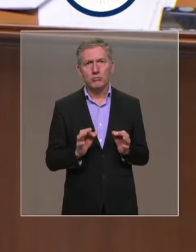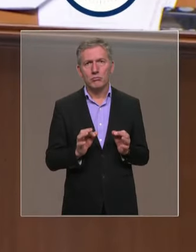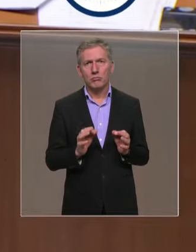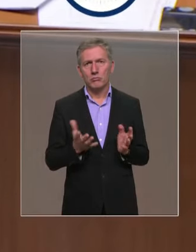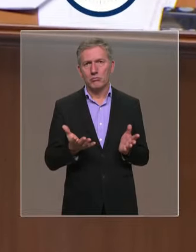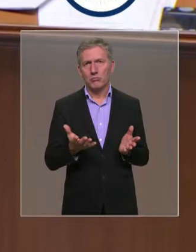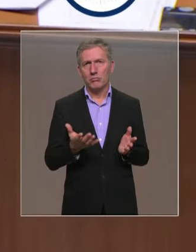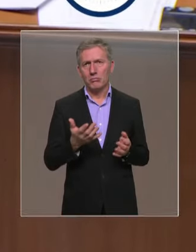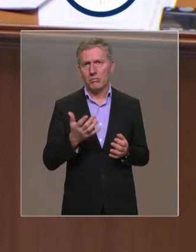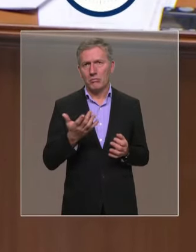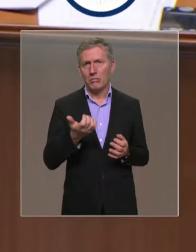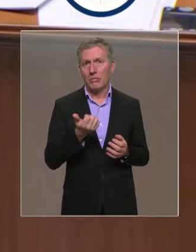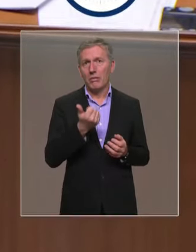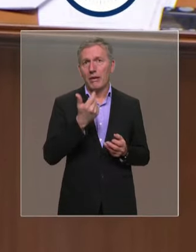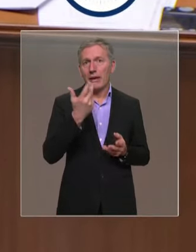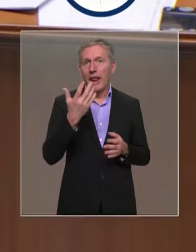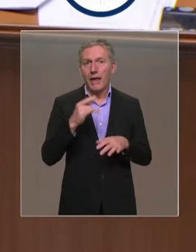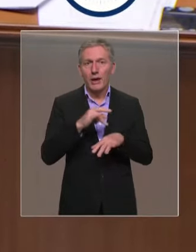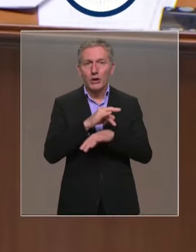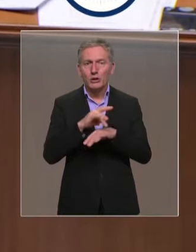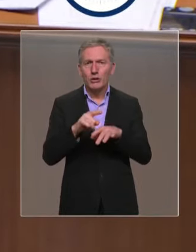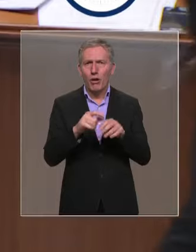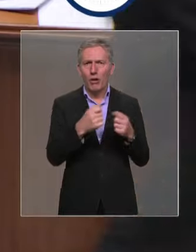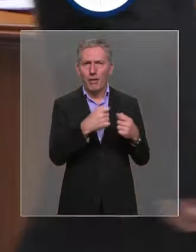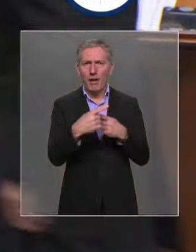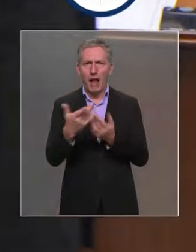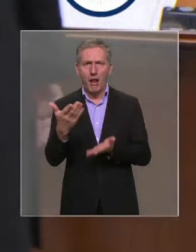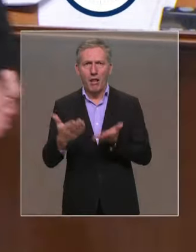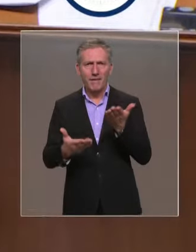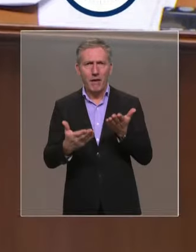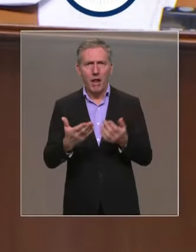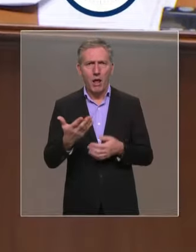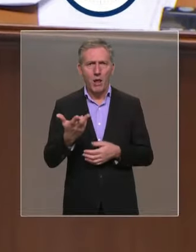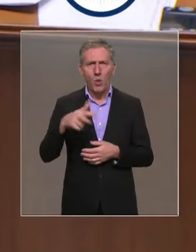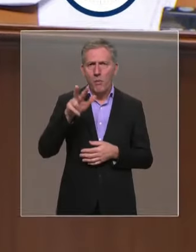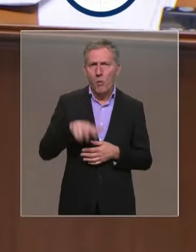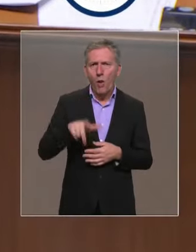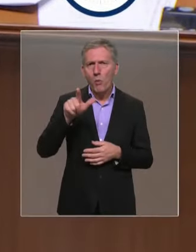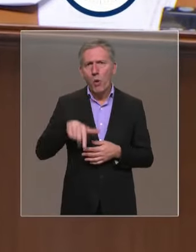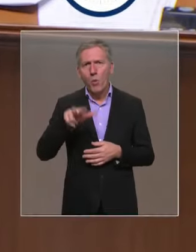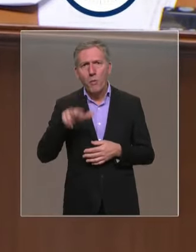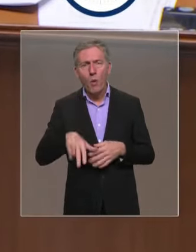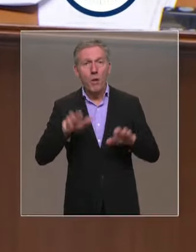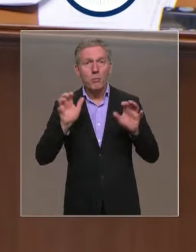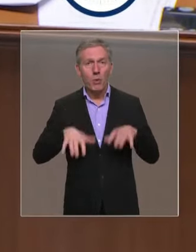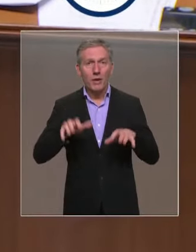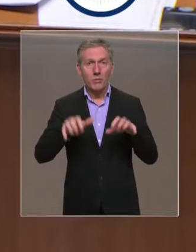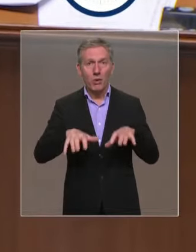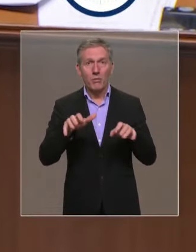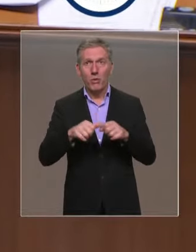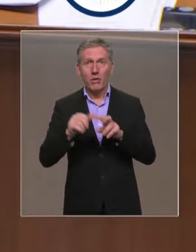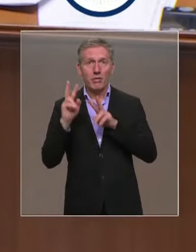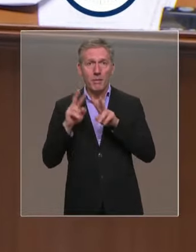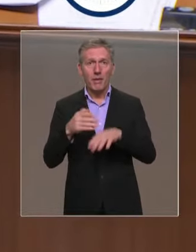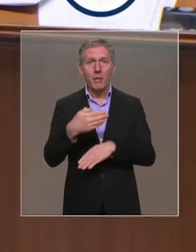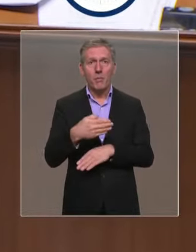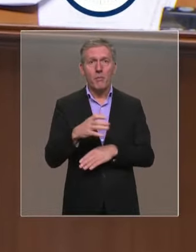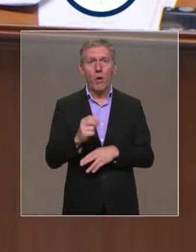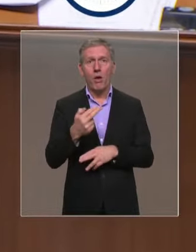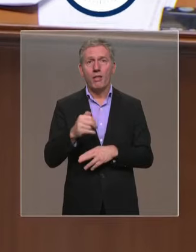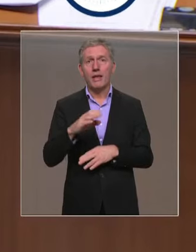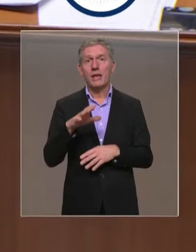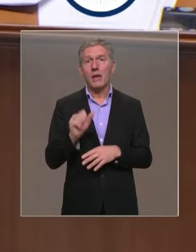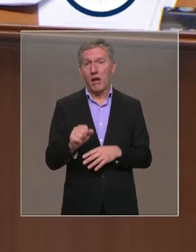seulement quelques heures, c'est l'équivalent de 2 à 3 mois de précipitations avec cette tempête Monica qui se sont